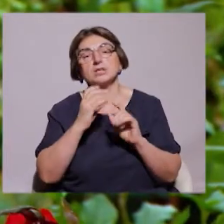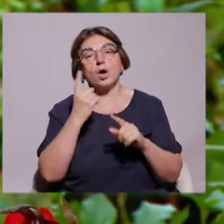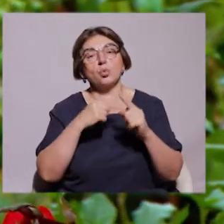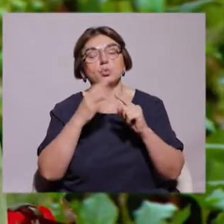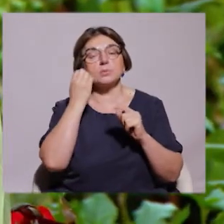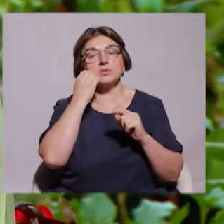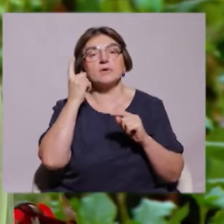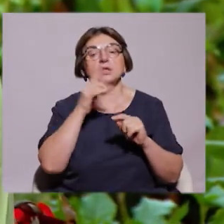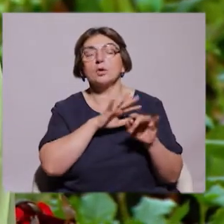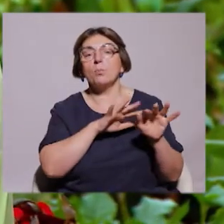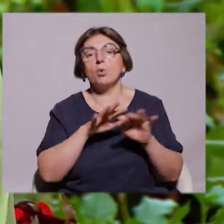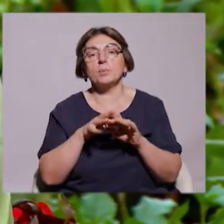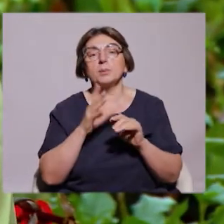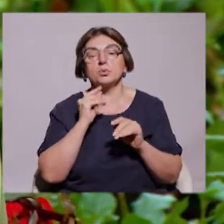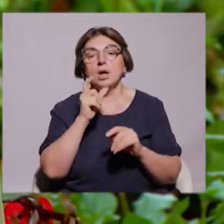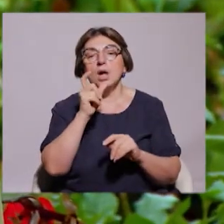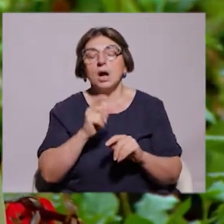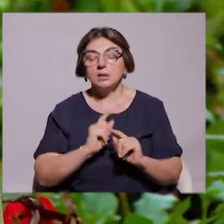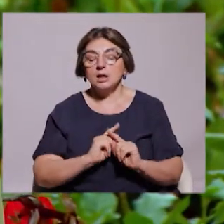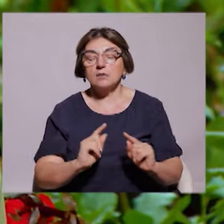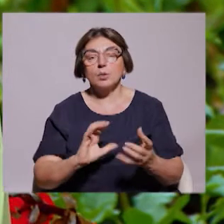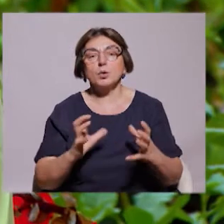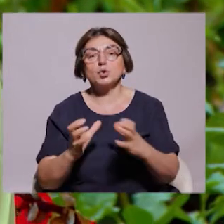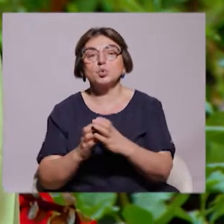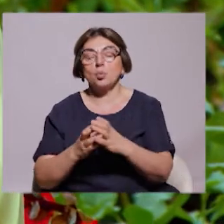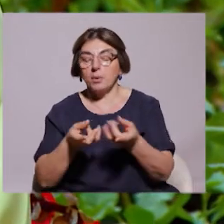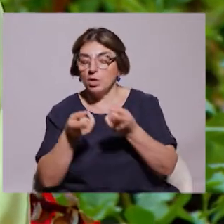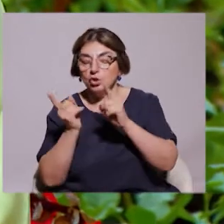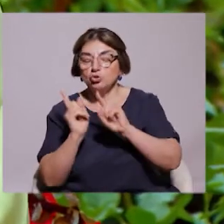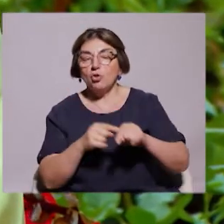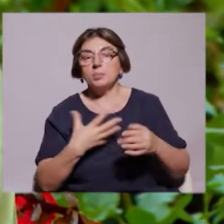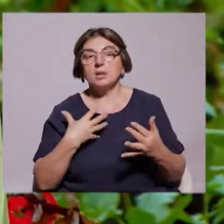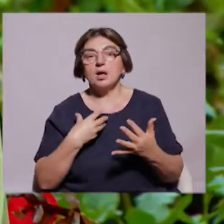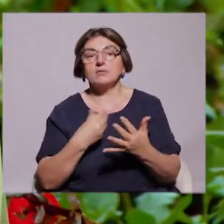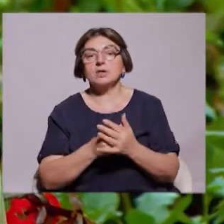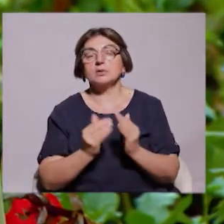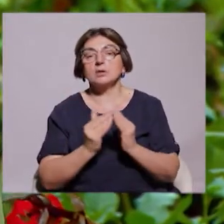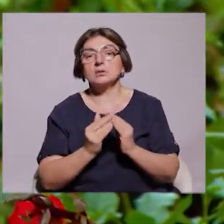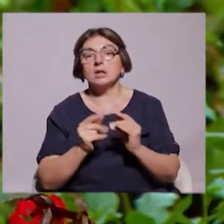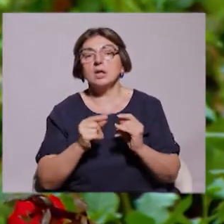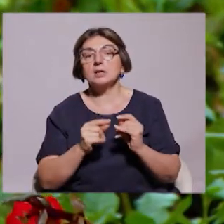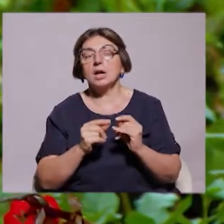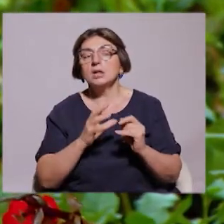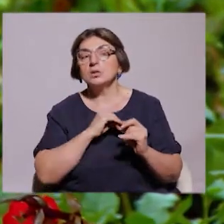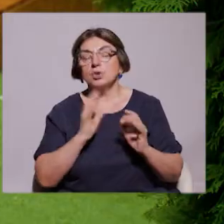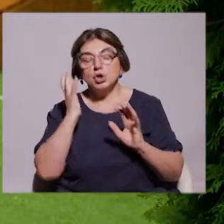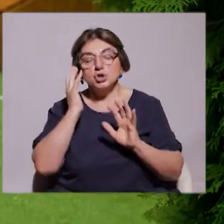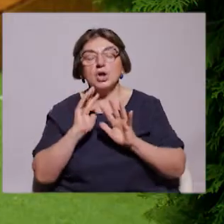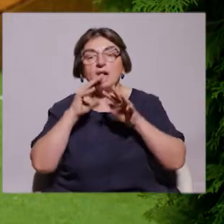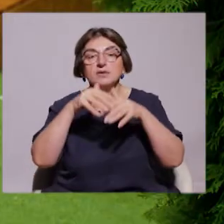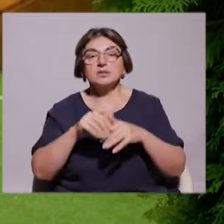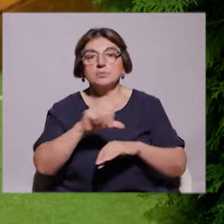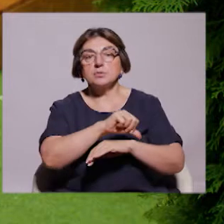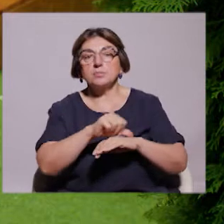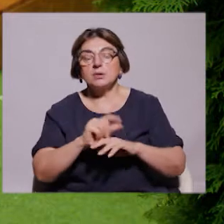ადამიანთა გარკვეული ჯგუფი ტოვებდა თავის საცხოვრებელს და ხმელთაშუა ზღვისპირეთისა და შავი ზღვისპირეთში გადადიოდა საცხოვრებლად. ახალ